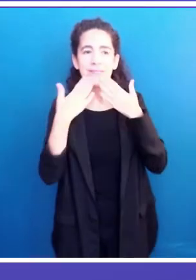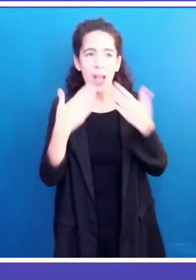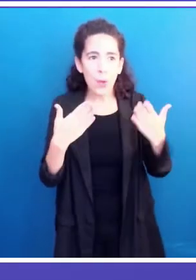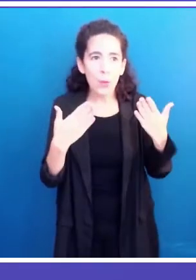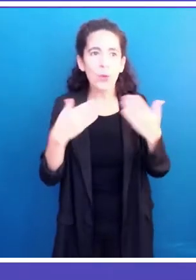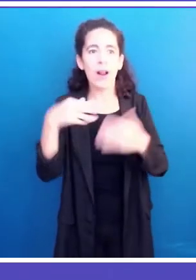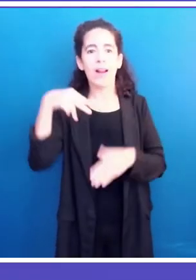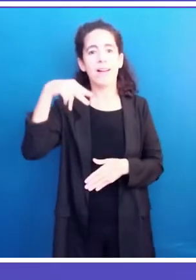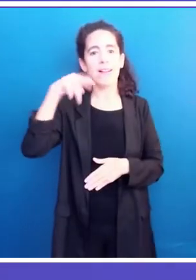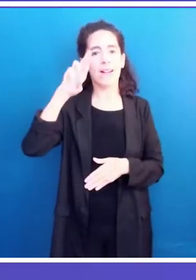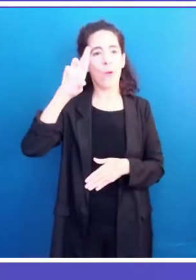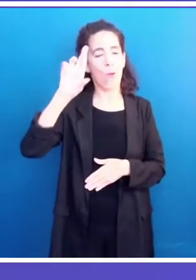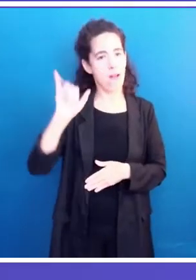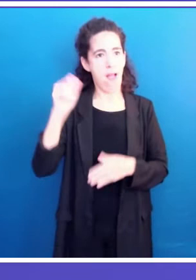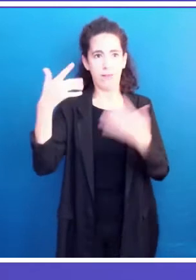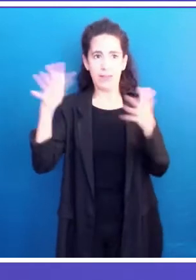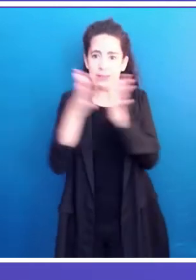الجائحة.